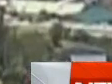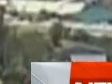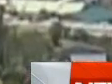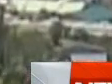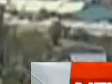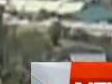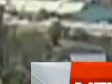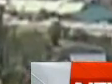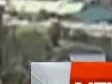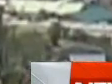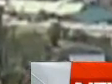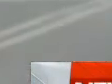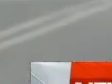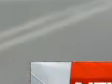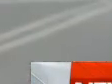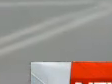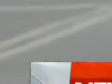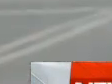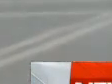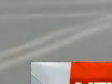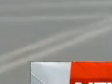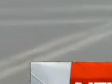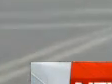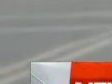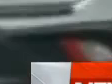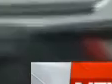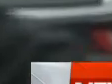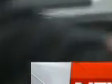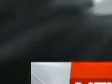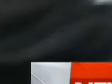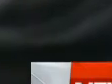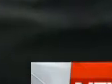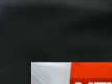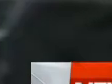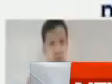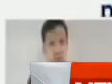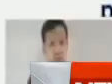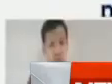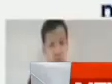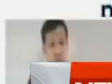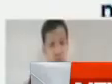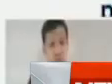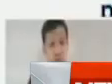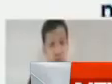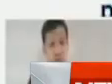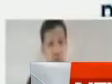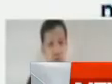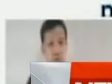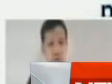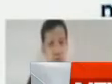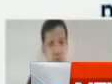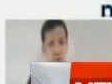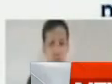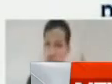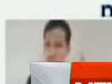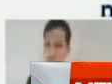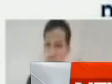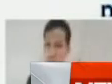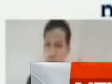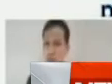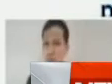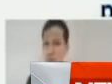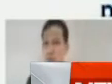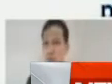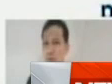kay Presidential Spokesman Secretary Harry Roque, kabilang dito ang posibleng pagtatalaga ng Deputy Implementer sa Visayas at pagkakaroon ng